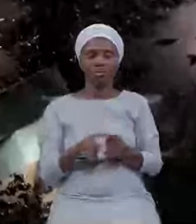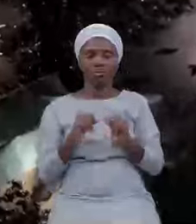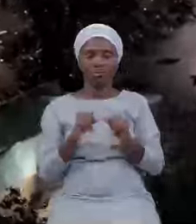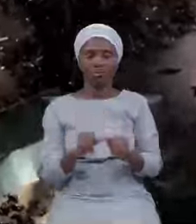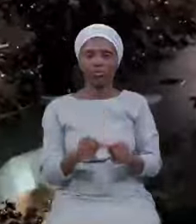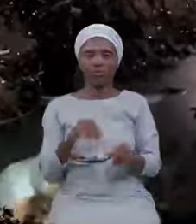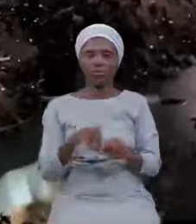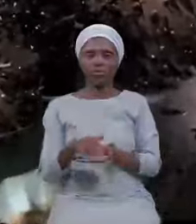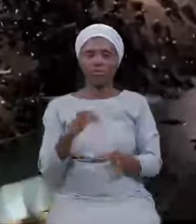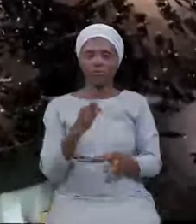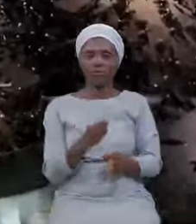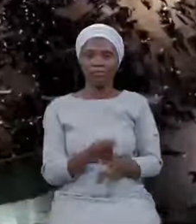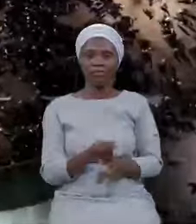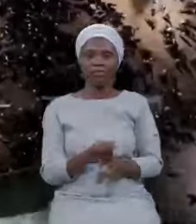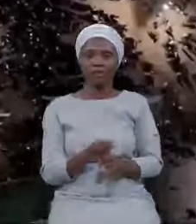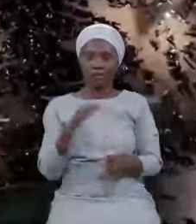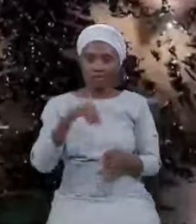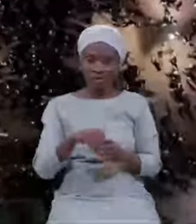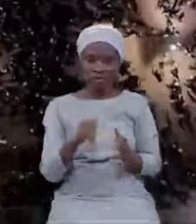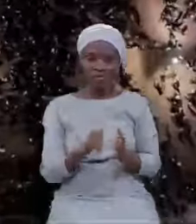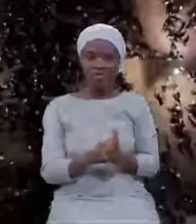revienne pour la prière.